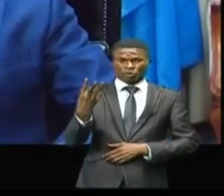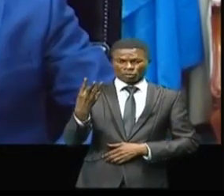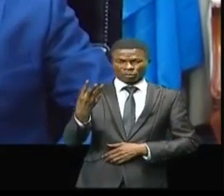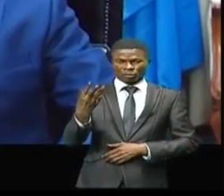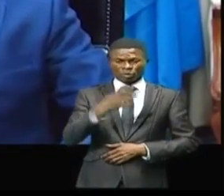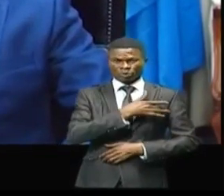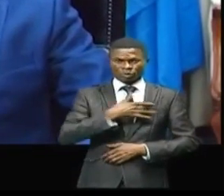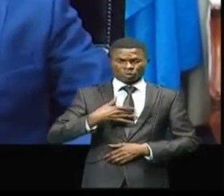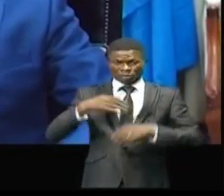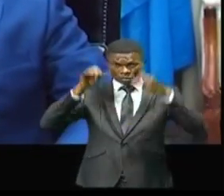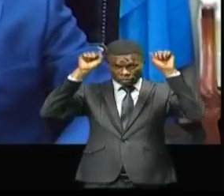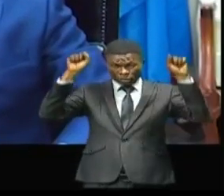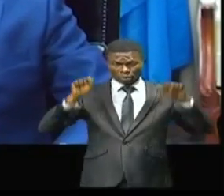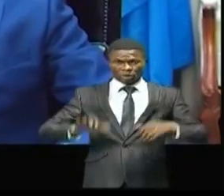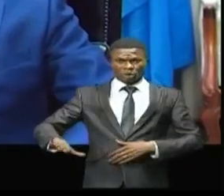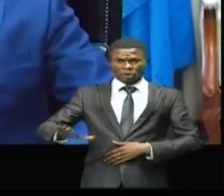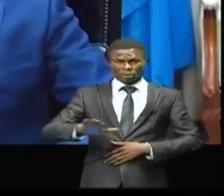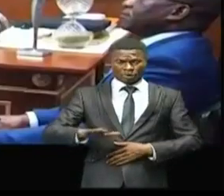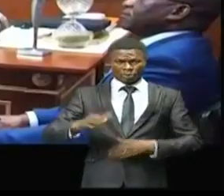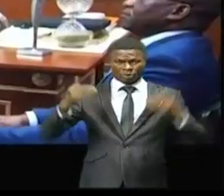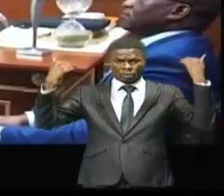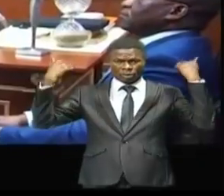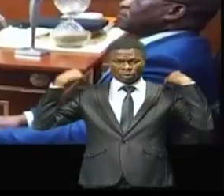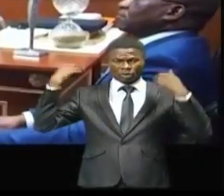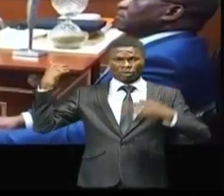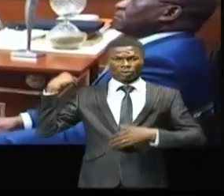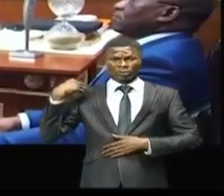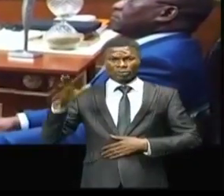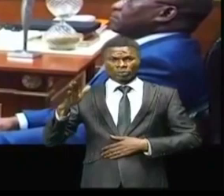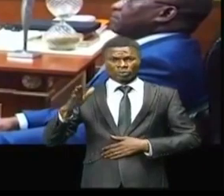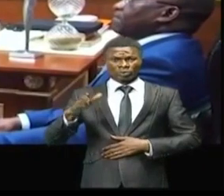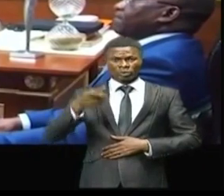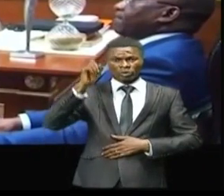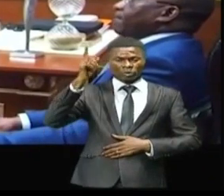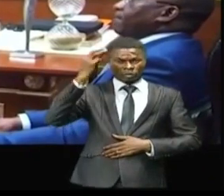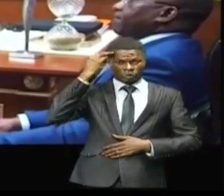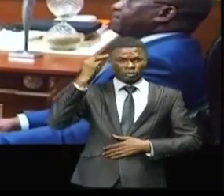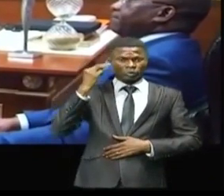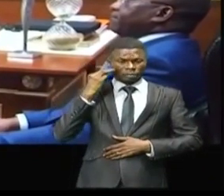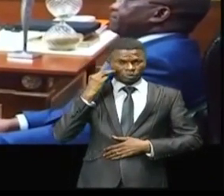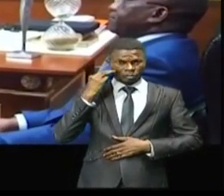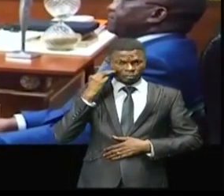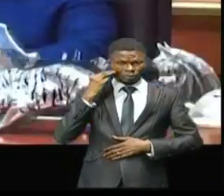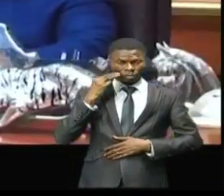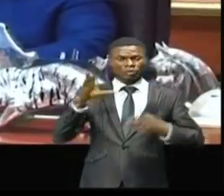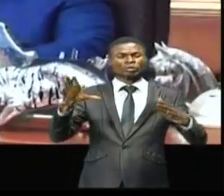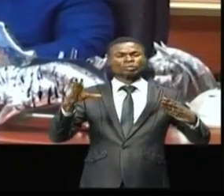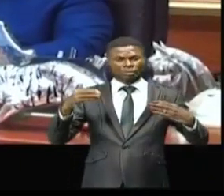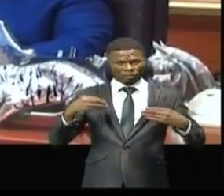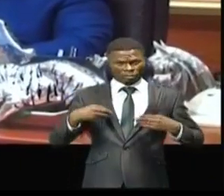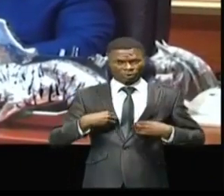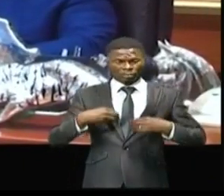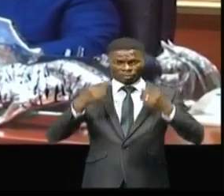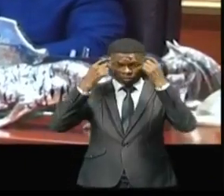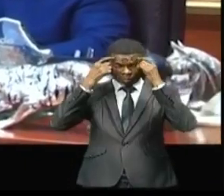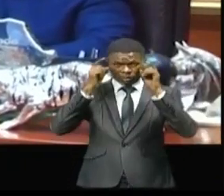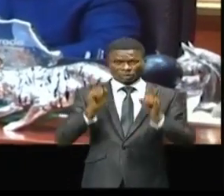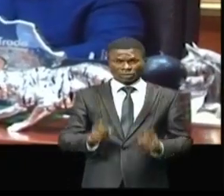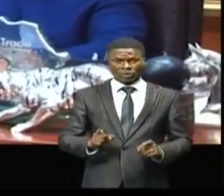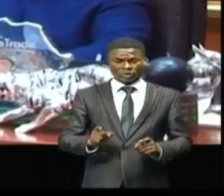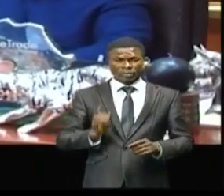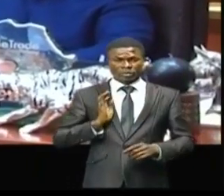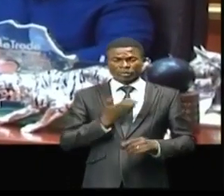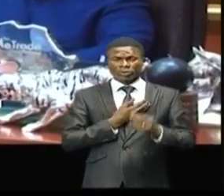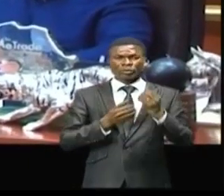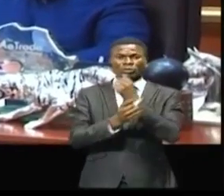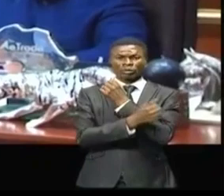au nom du Président de la République chef de l'État les premiers ministres va également réaffirmer la détermination de notre